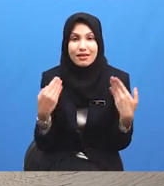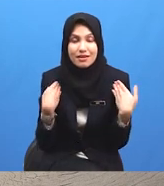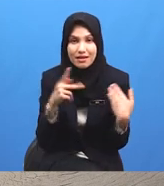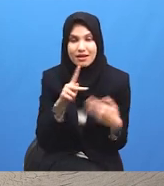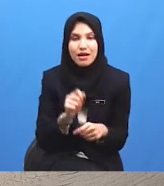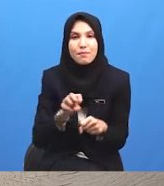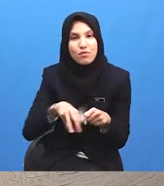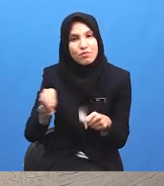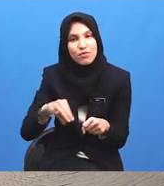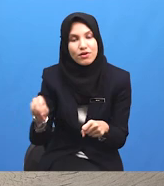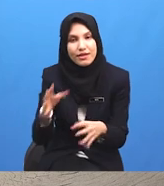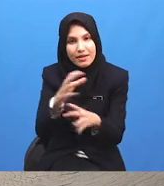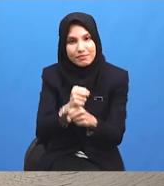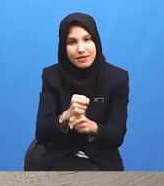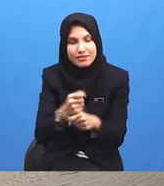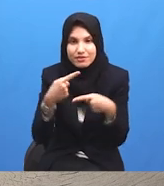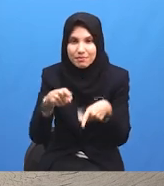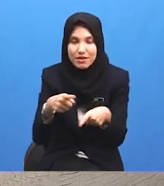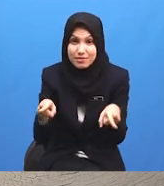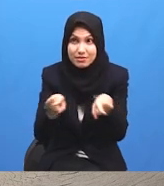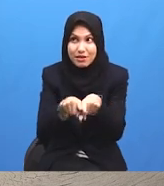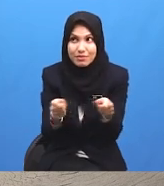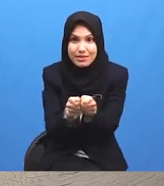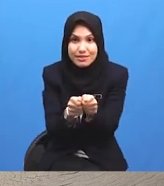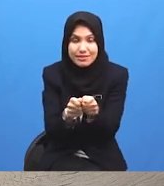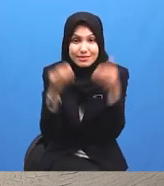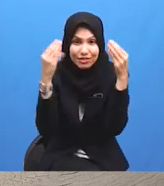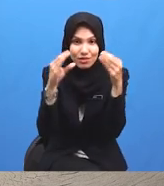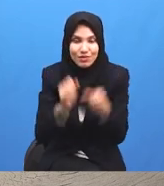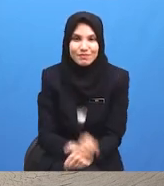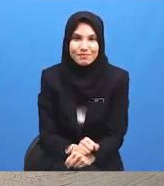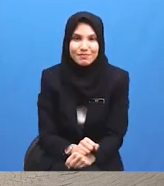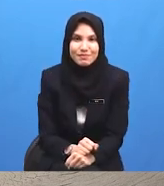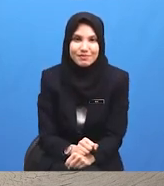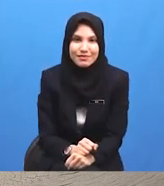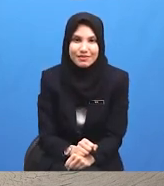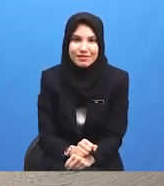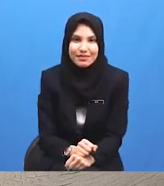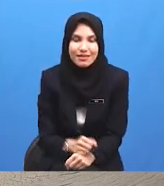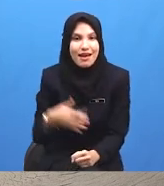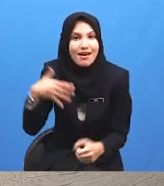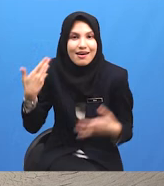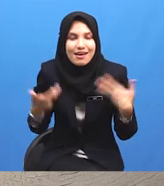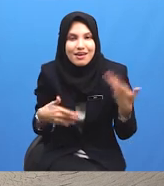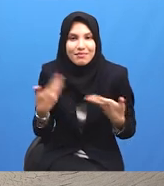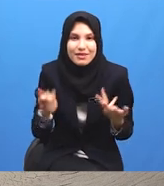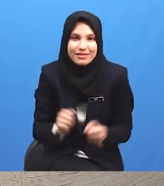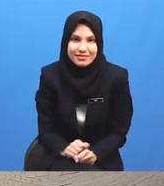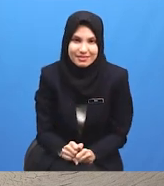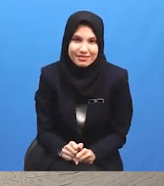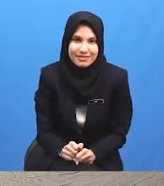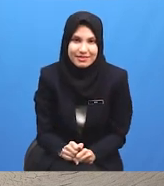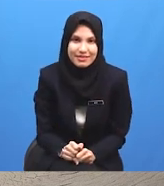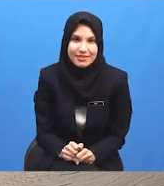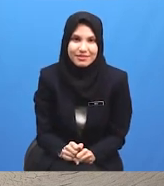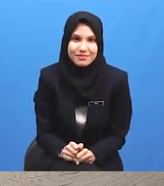murid-murid dapat jawapan yang sama dengan cikgu? Wow! Hebatlah! Jom kita teruskan